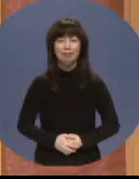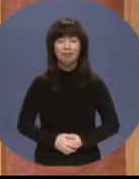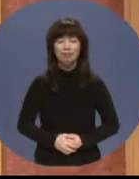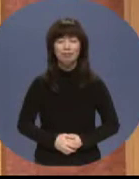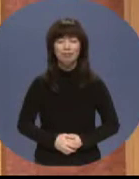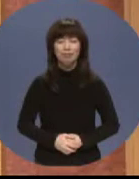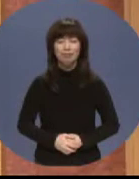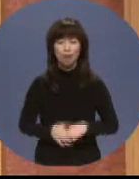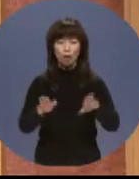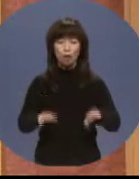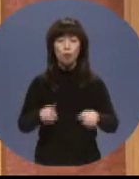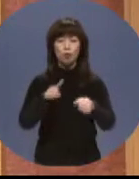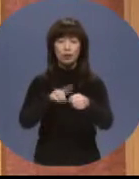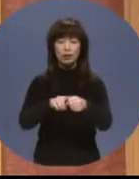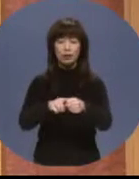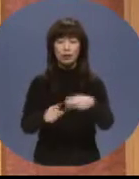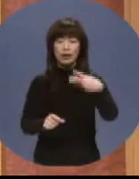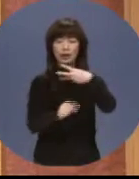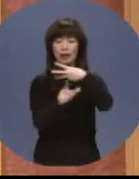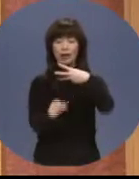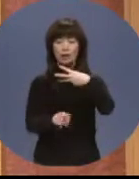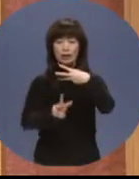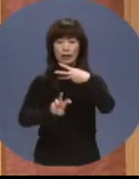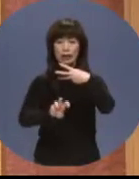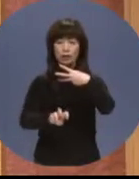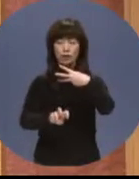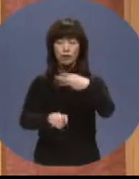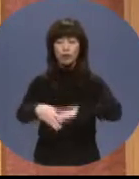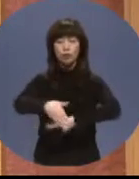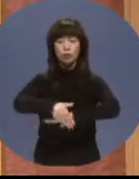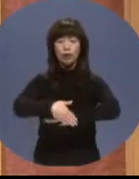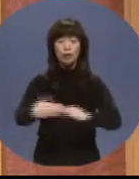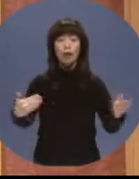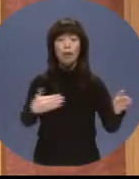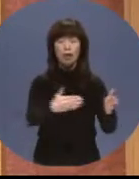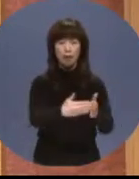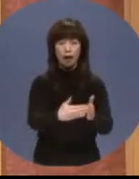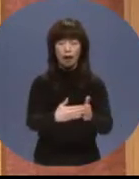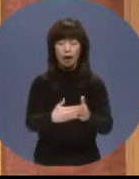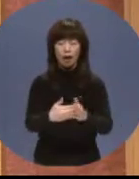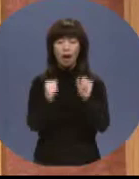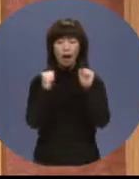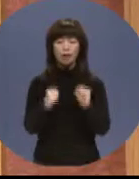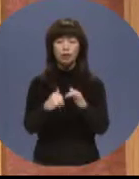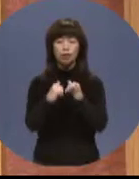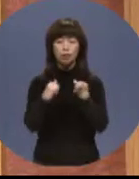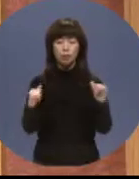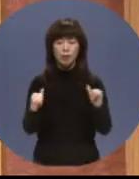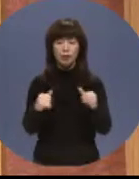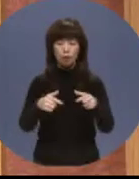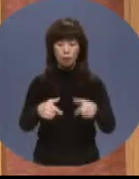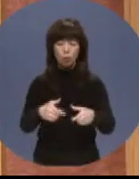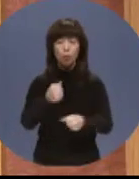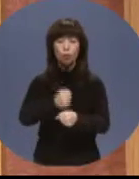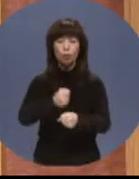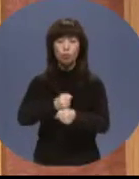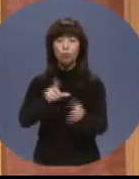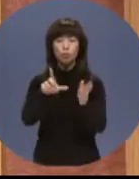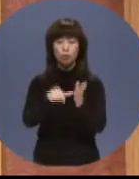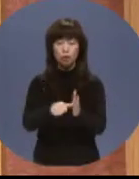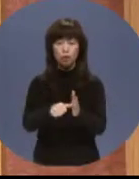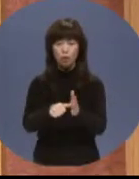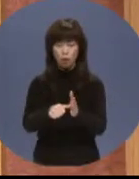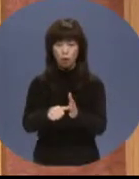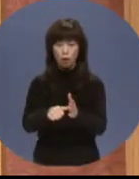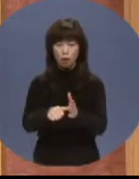また今年の3月30日受付分まで、住基カード作成のための写真撮影と発行